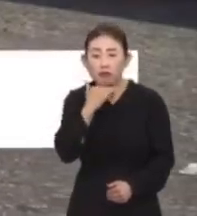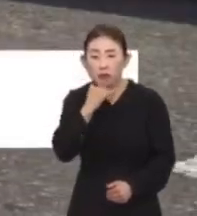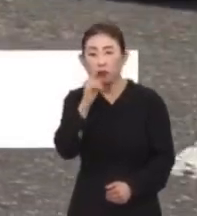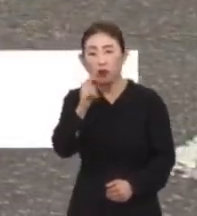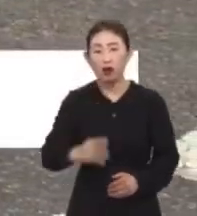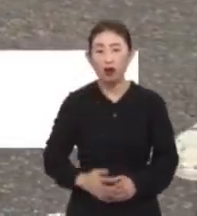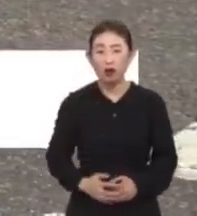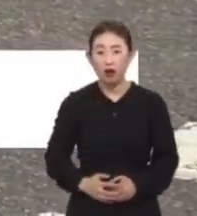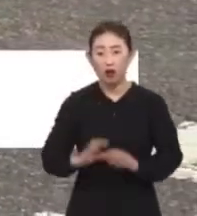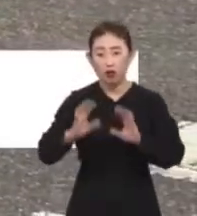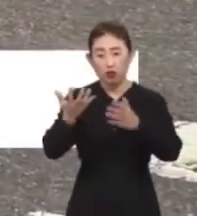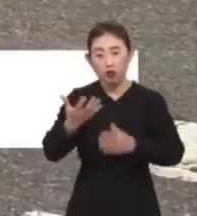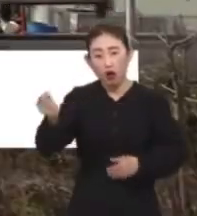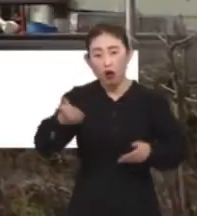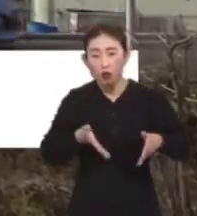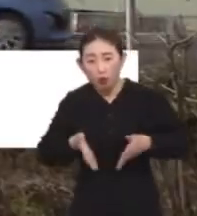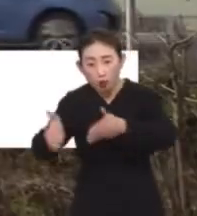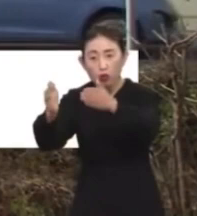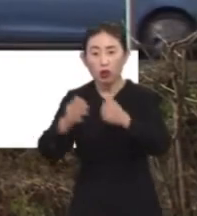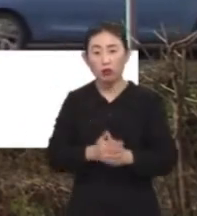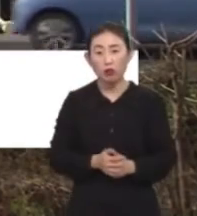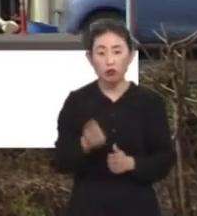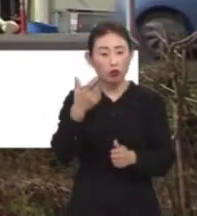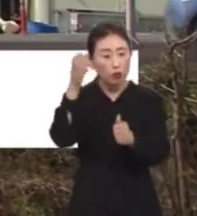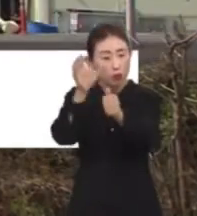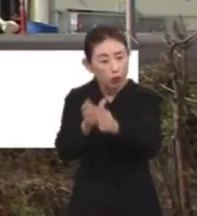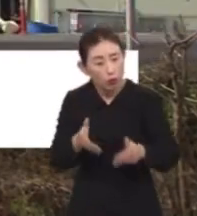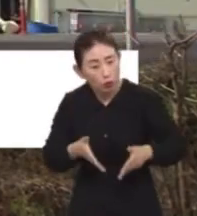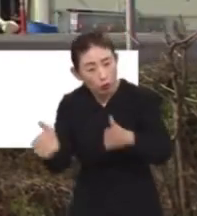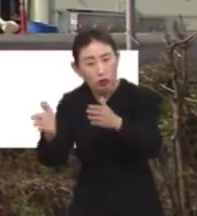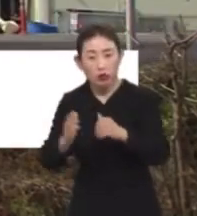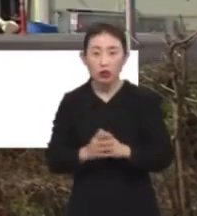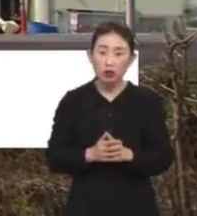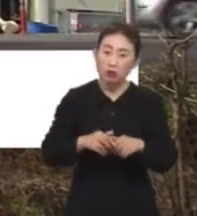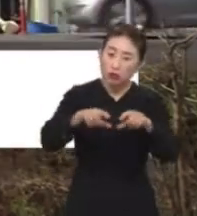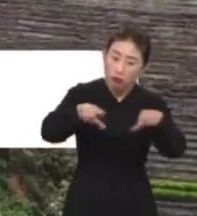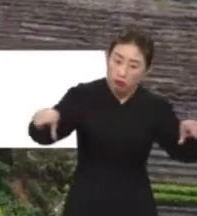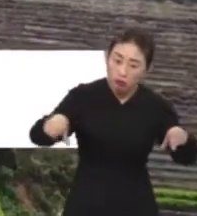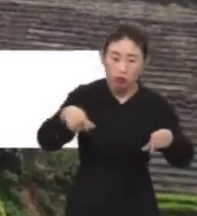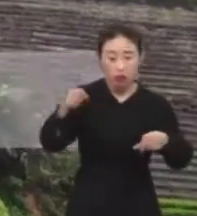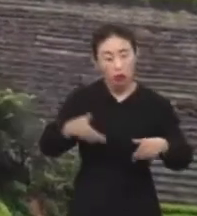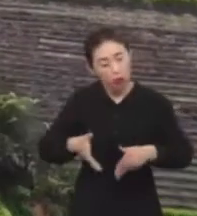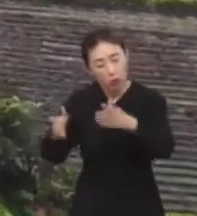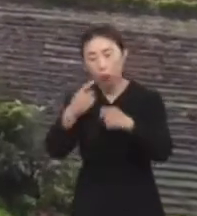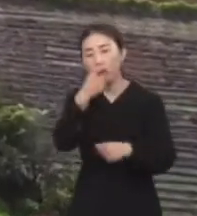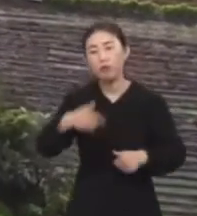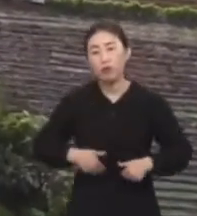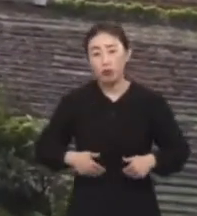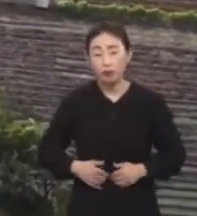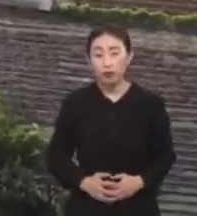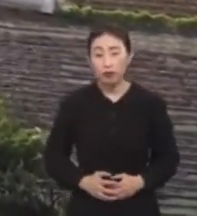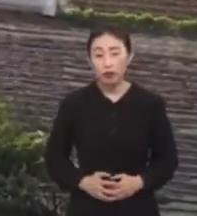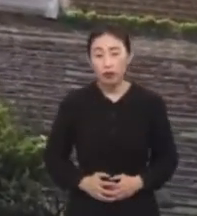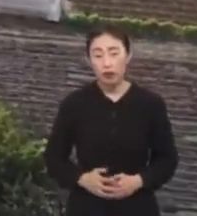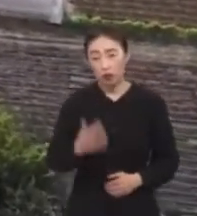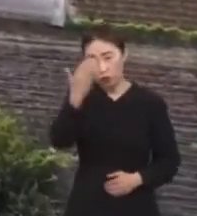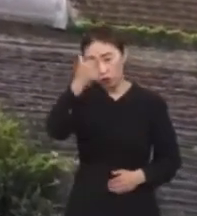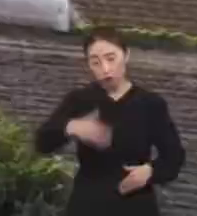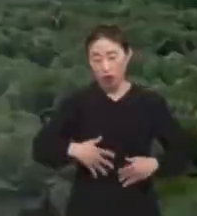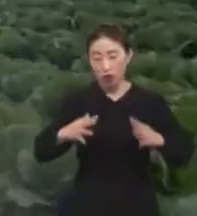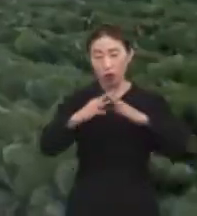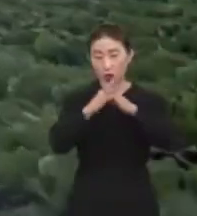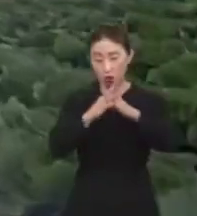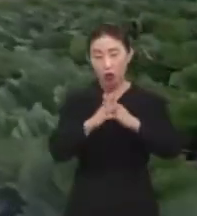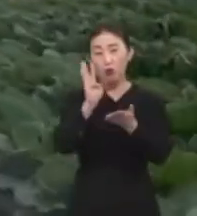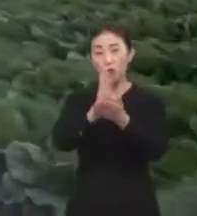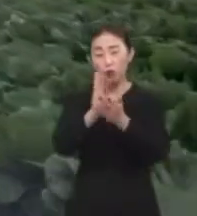국도다 보니까 위임 국도인지 그냥 국도인지 좀 확인을 해야 되거든요. 도로를 관할하는